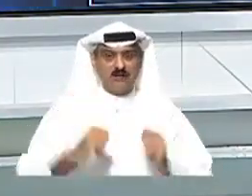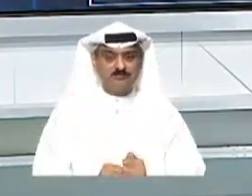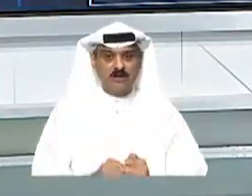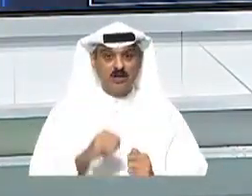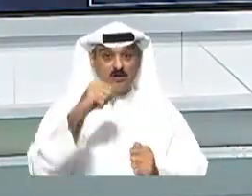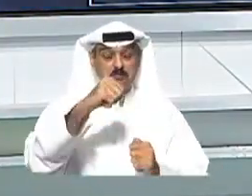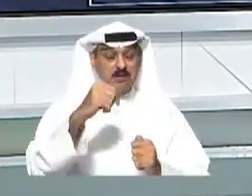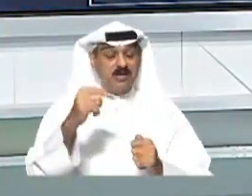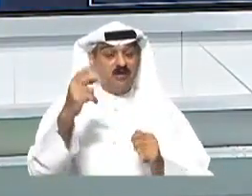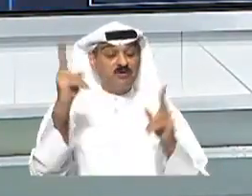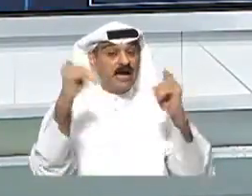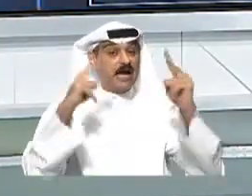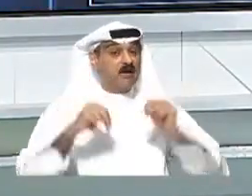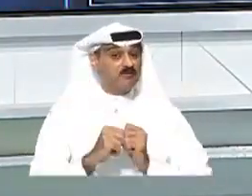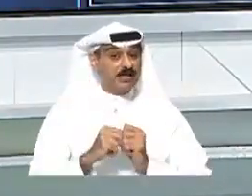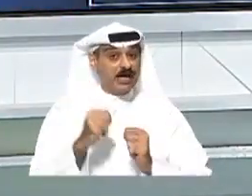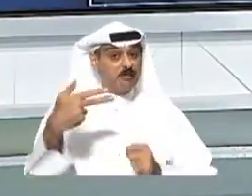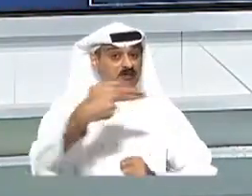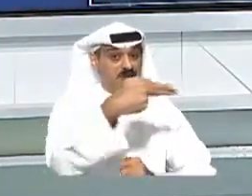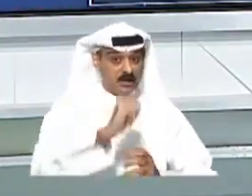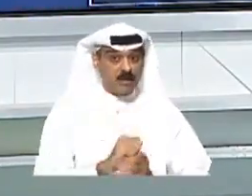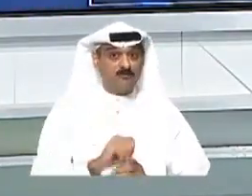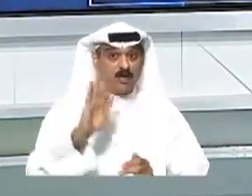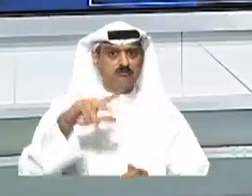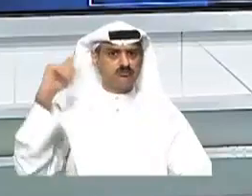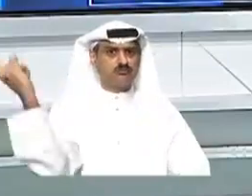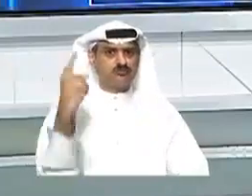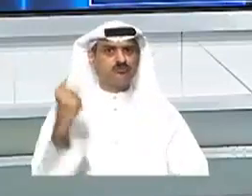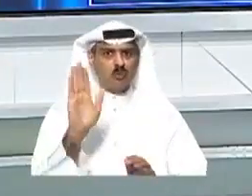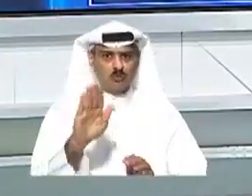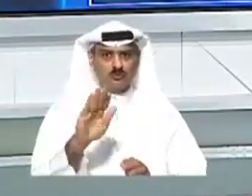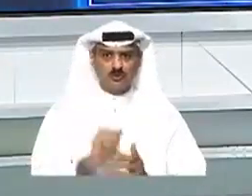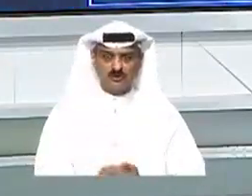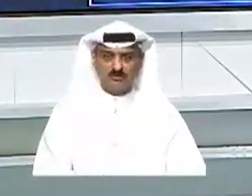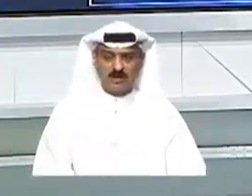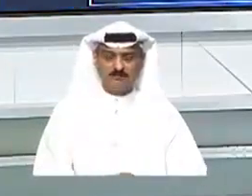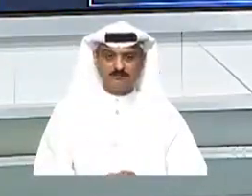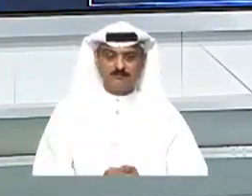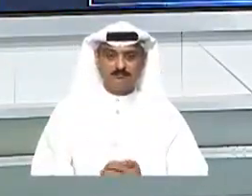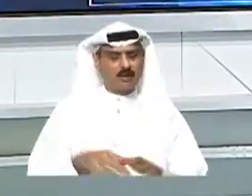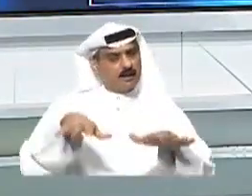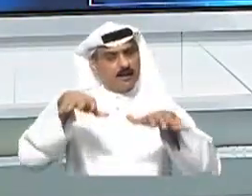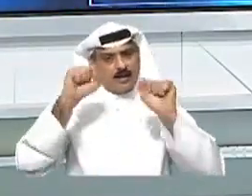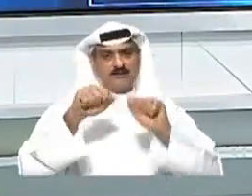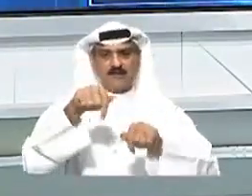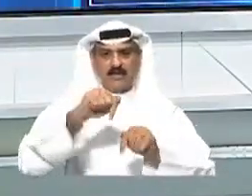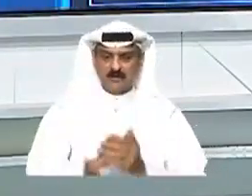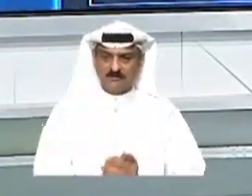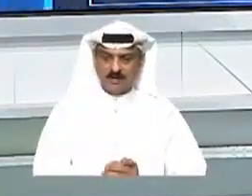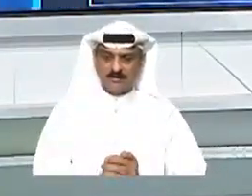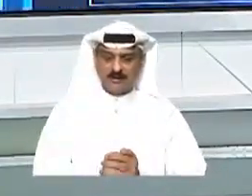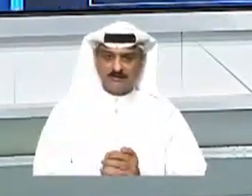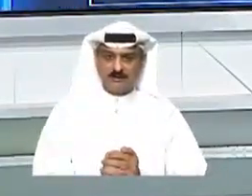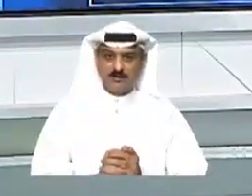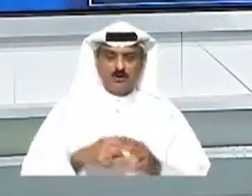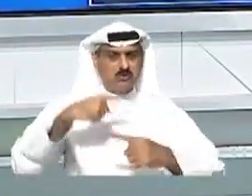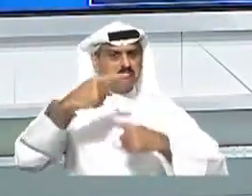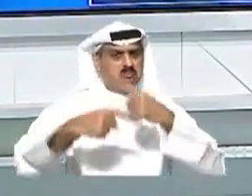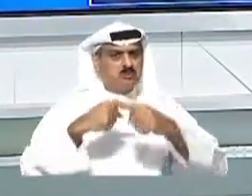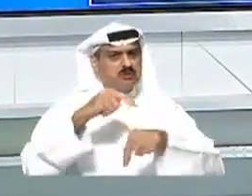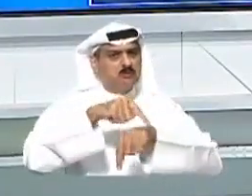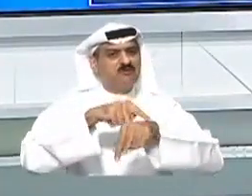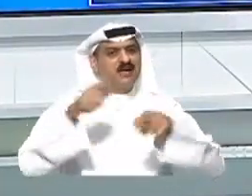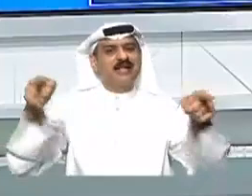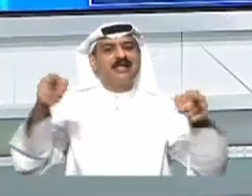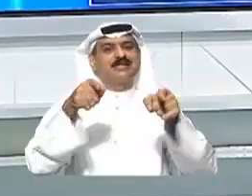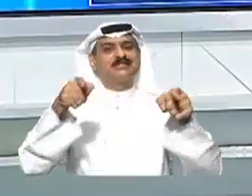الأبرق، واللي انتهت طبعا هذه الحالة الجوية خلال الساعات القليلة الماضية، واللي أيضا ما استمرت لفترة طويلة،